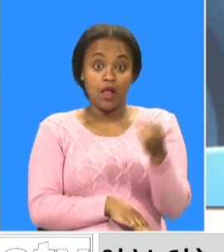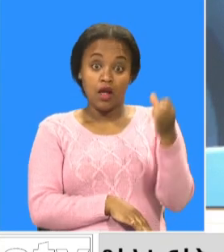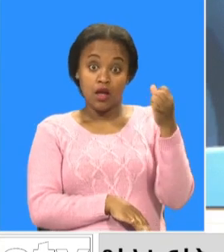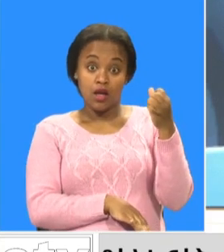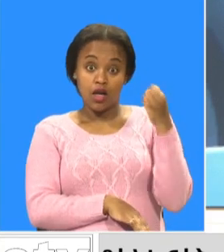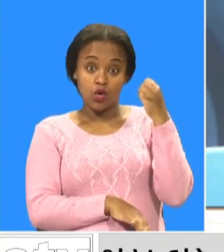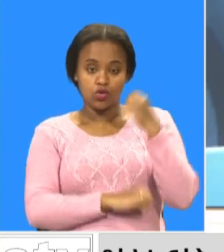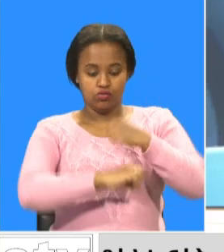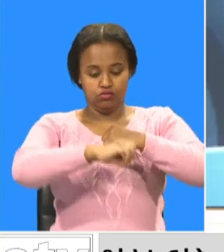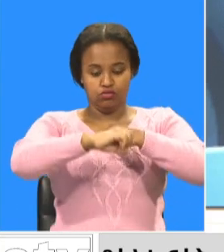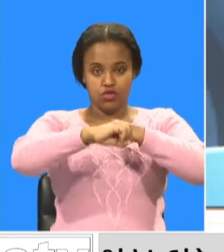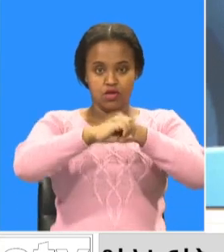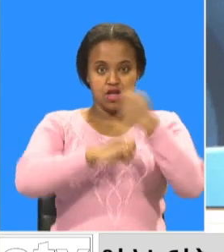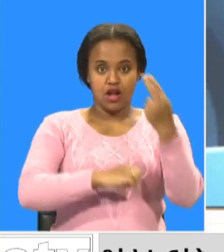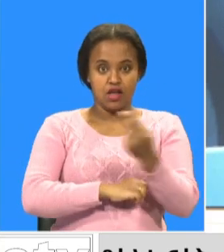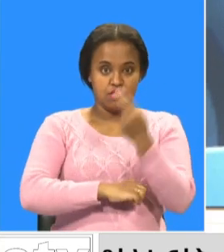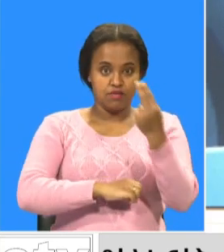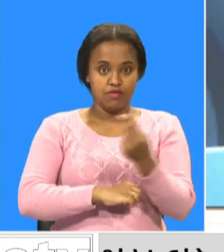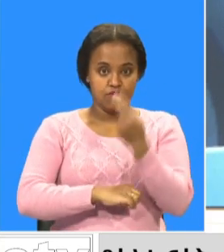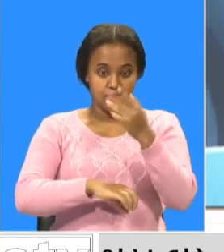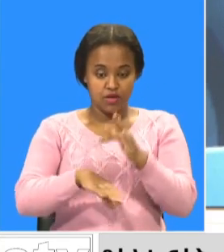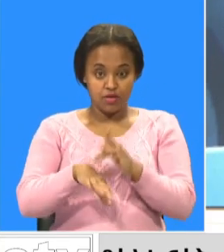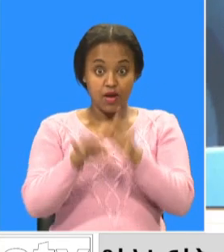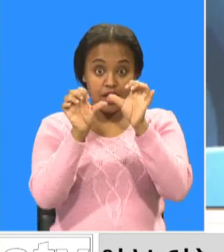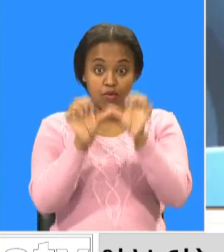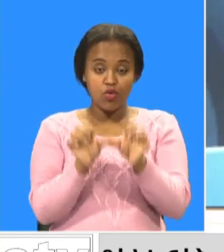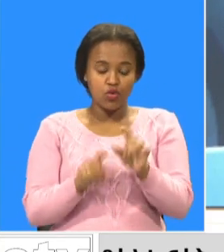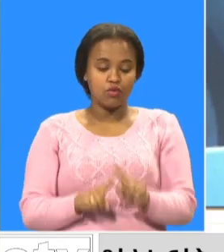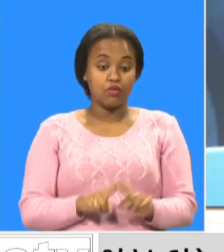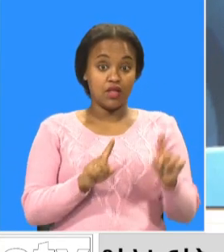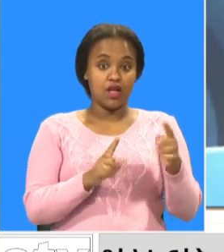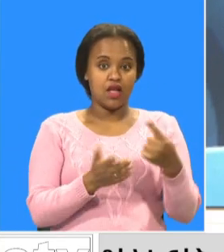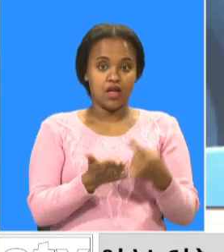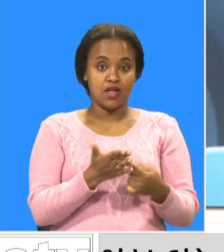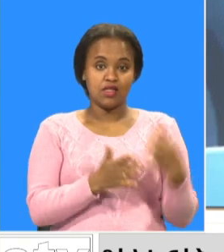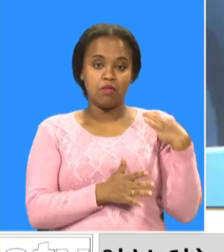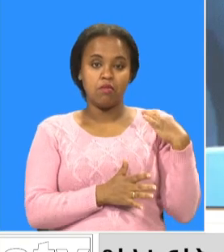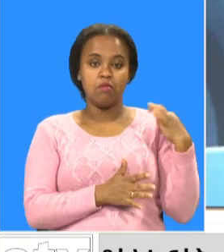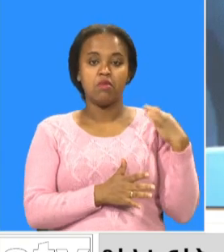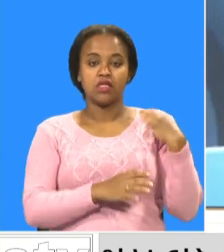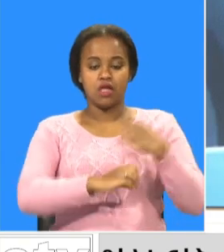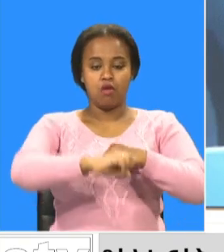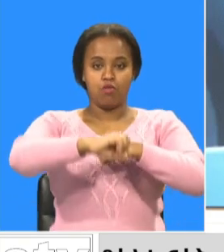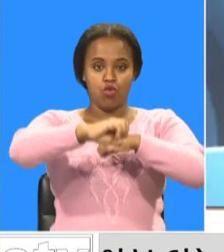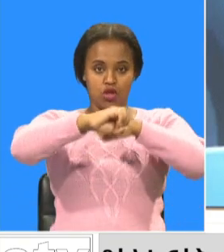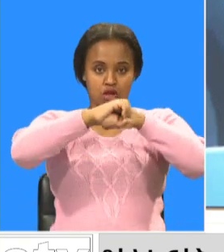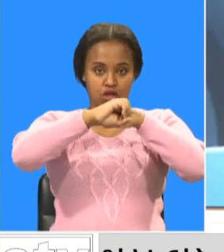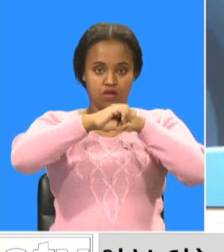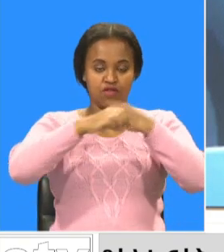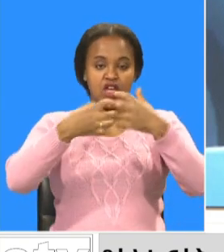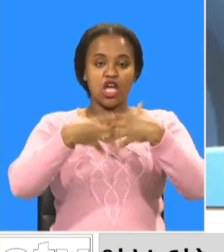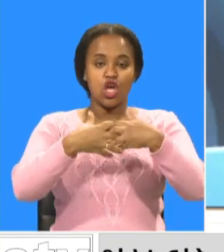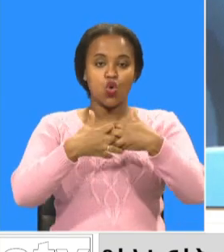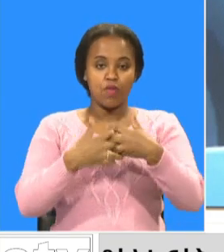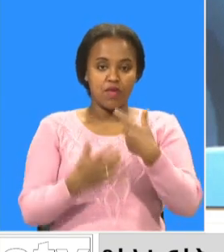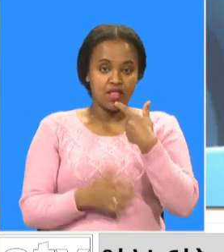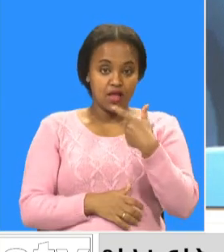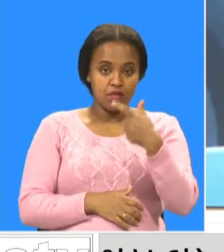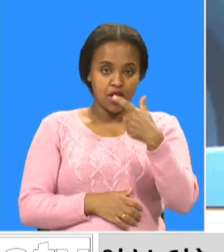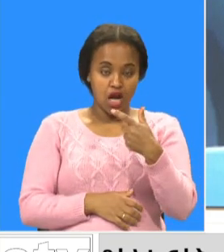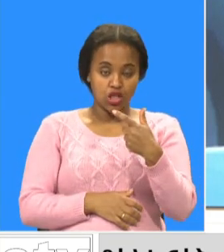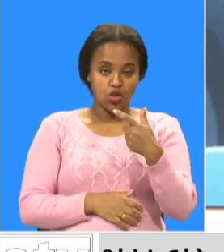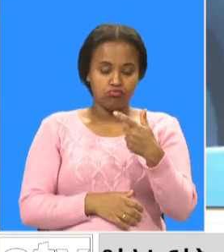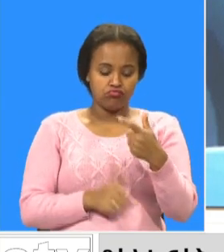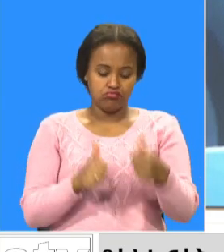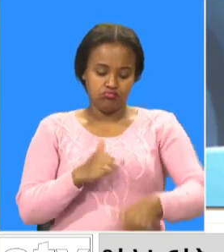ሌሎችም ለማከላከል ጥቅም ላይ የሚውሉት በተለይ እነዚህ ፐርሰናል ፕሮቴክቲቭ ኢኩፕመንት የምንላቸው